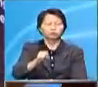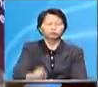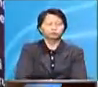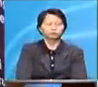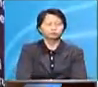geospatial